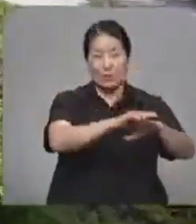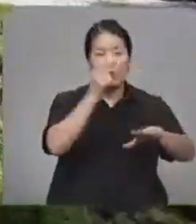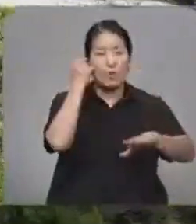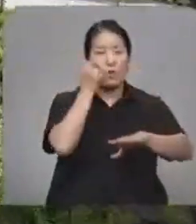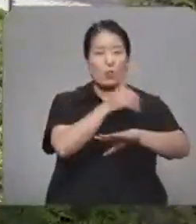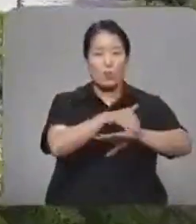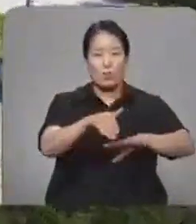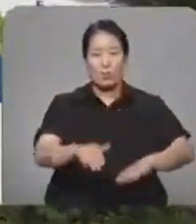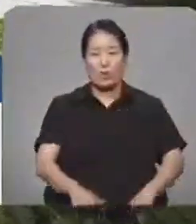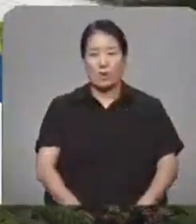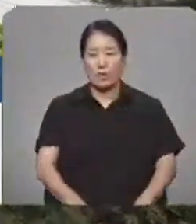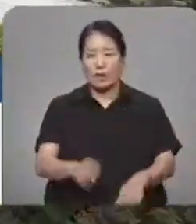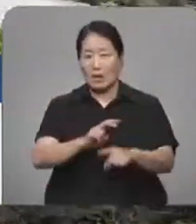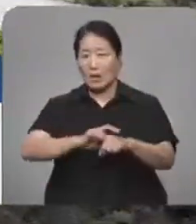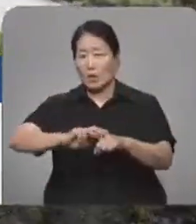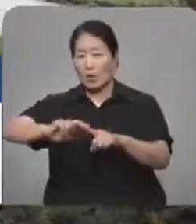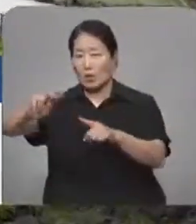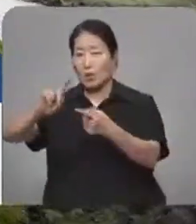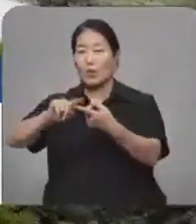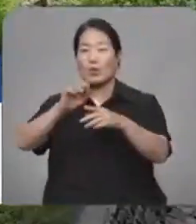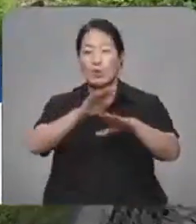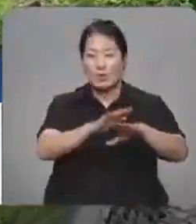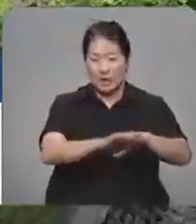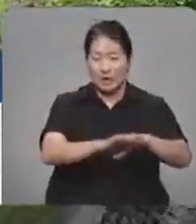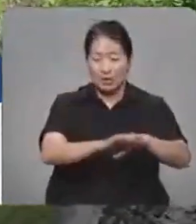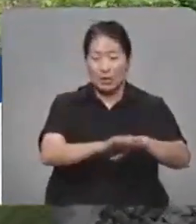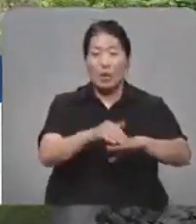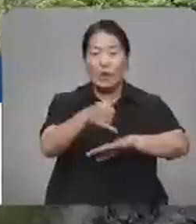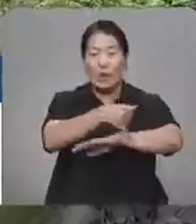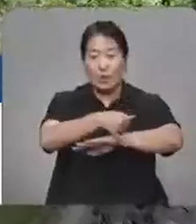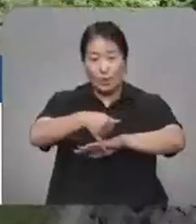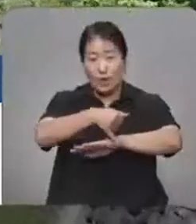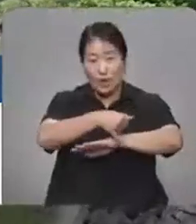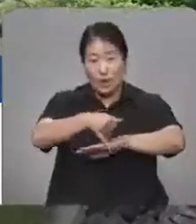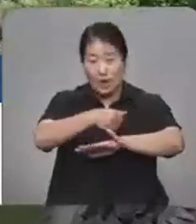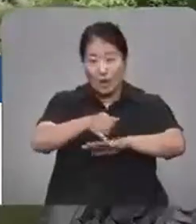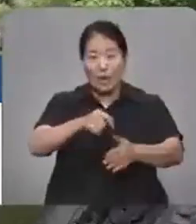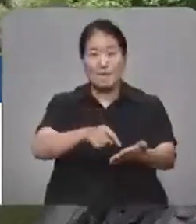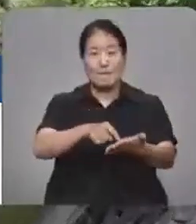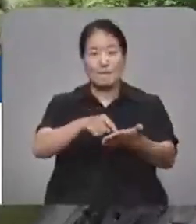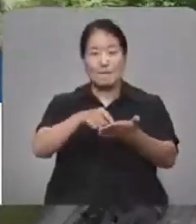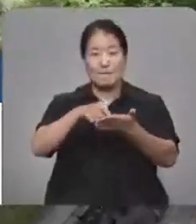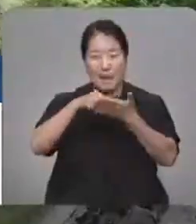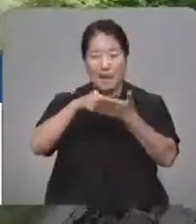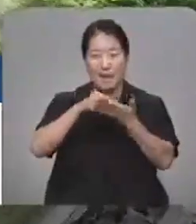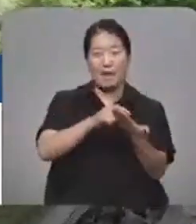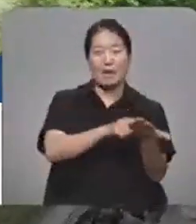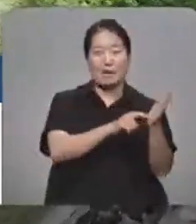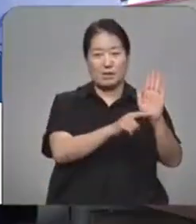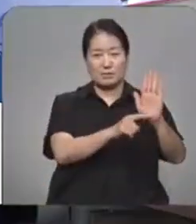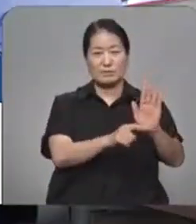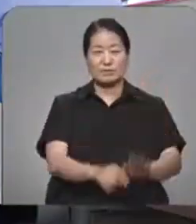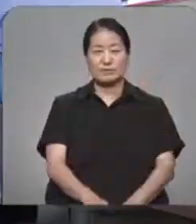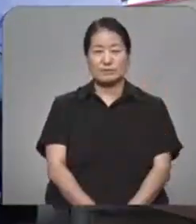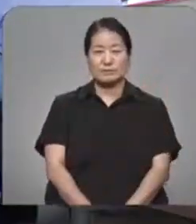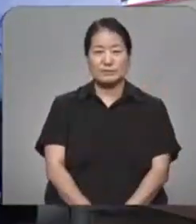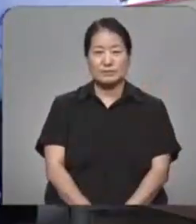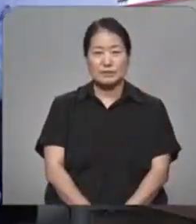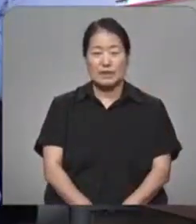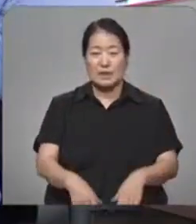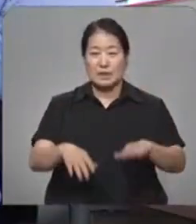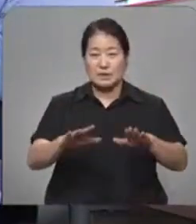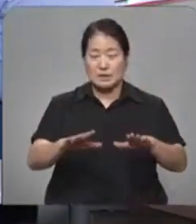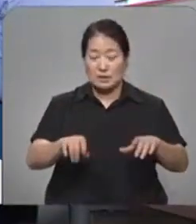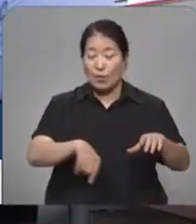곤돌라를 존치를 하는 전제 하에 이번 실시설계서가 나왔다는 거 다시 한번 말씀드리겠습니다. 또 현재